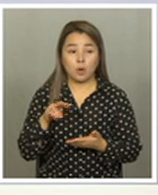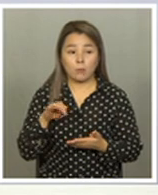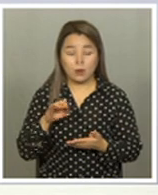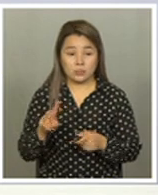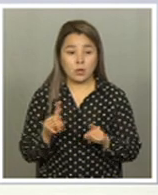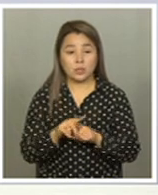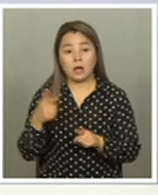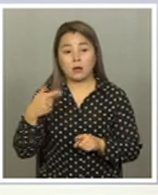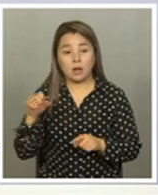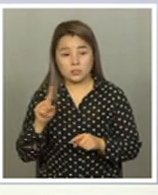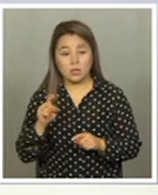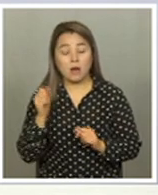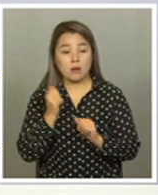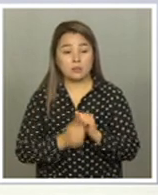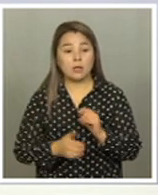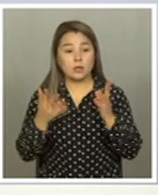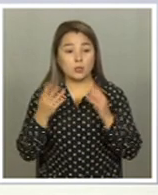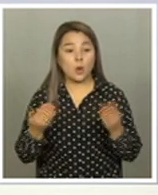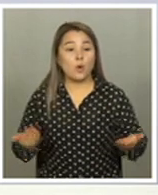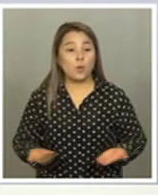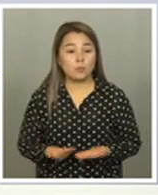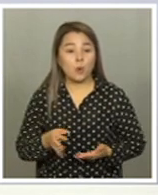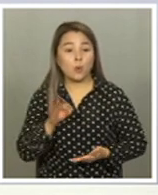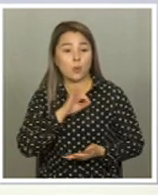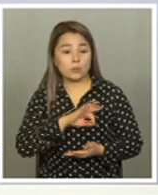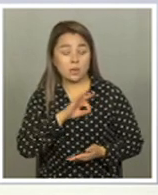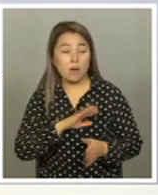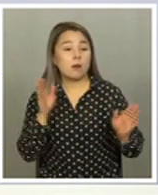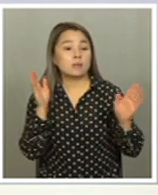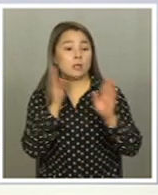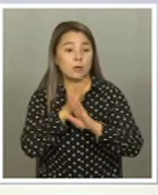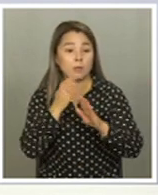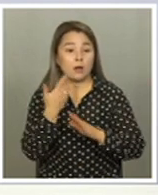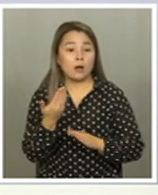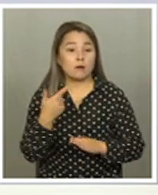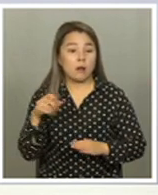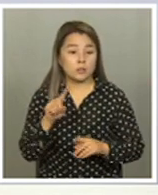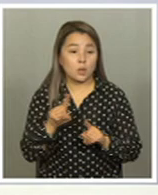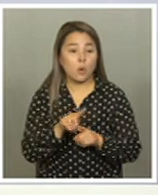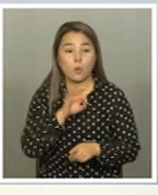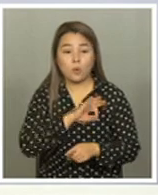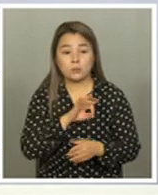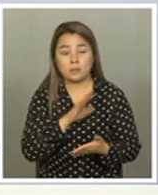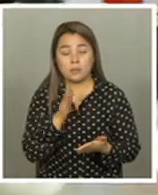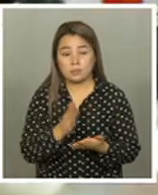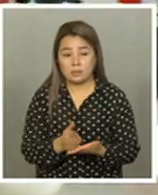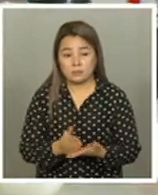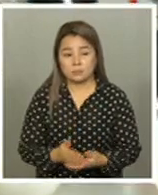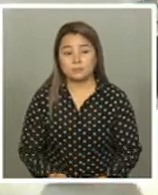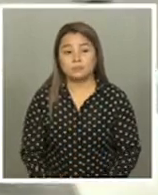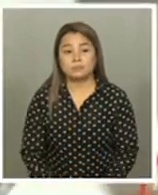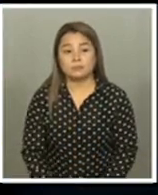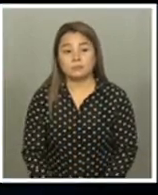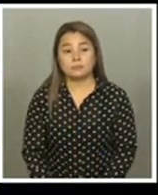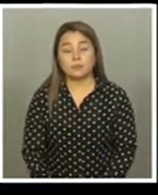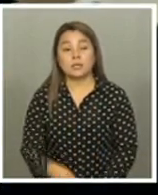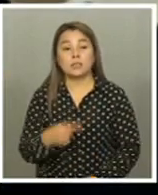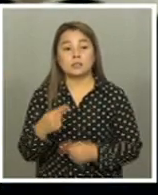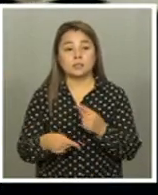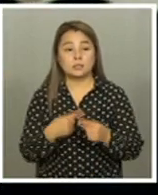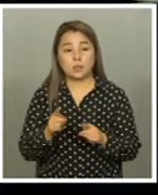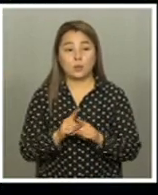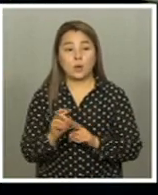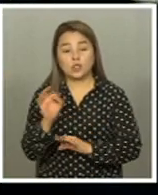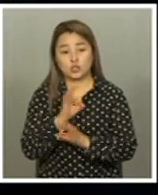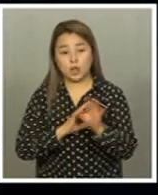Пропан газын күнделікті өмірде сіздер табиғи газ ретінде қолданасыздар. Келесі шарөзекті